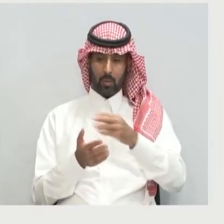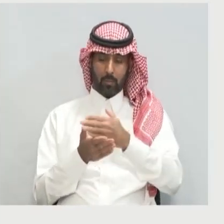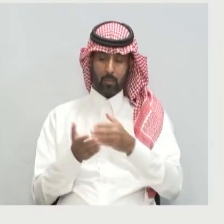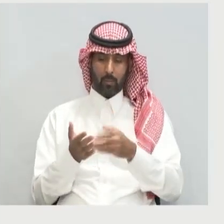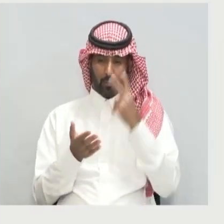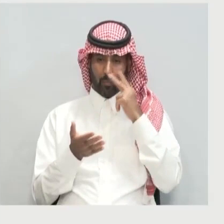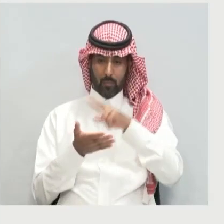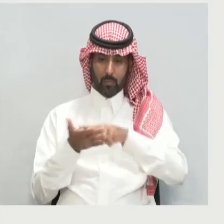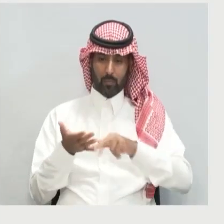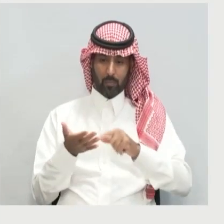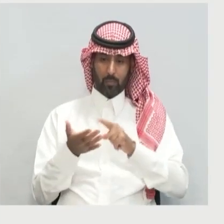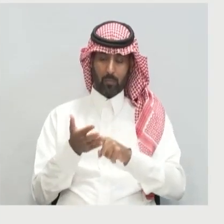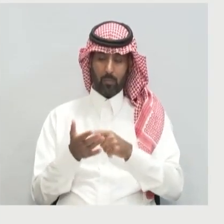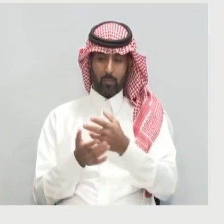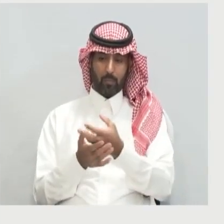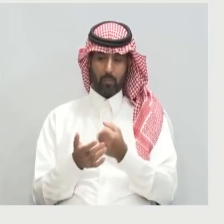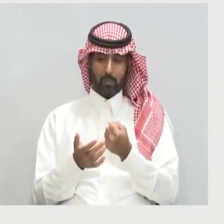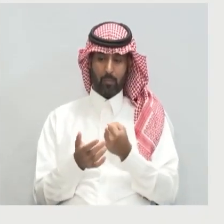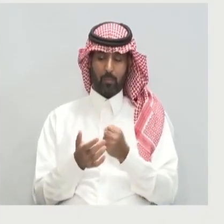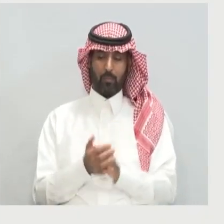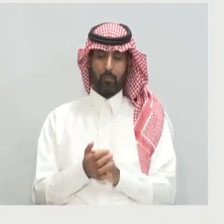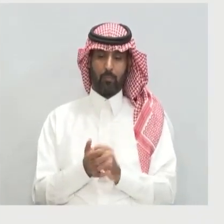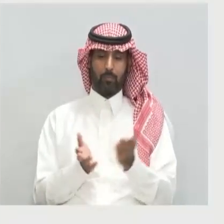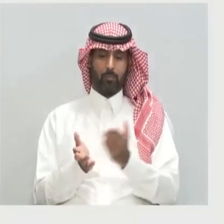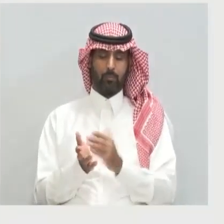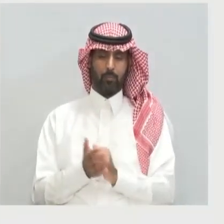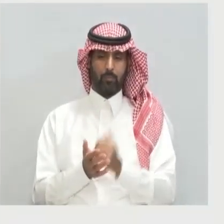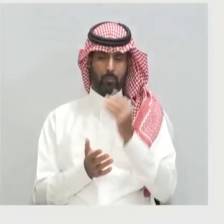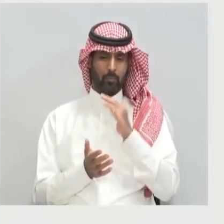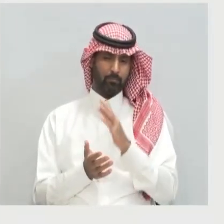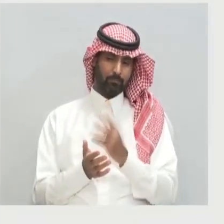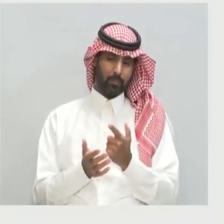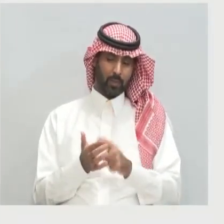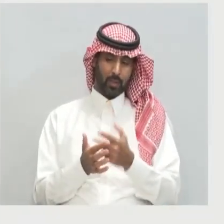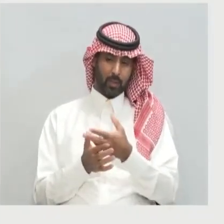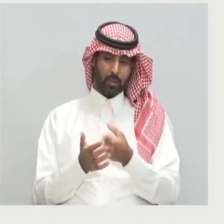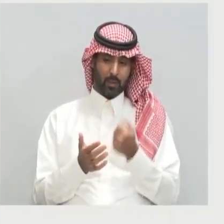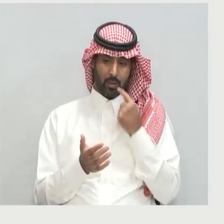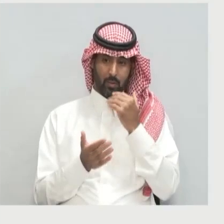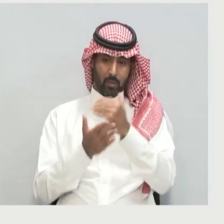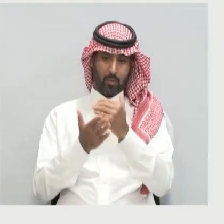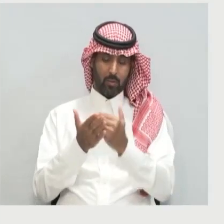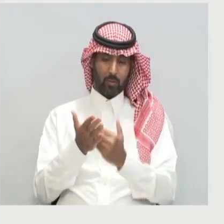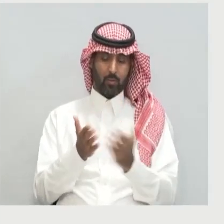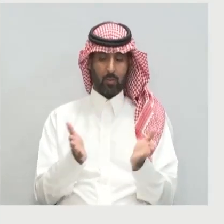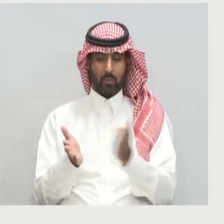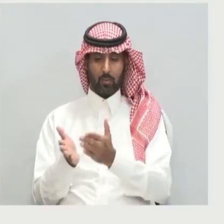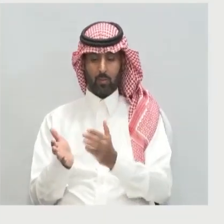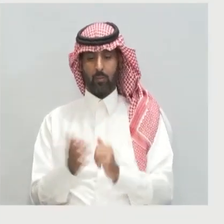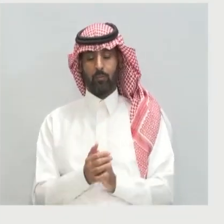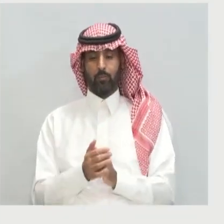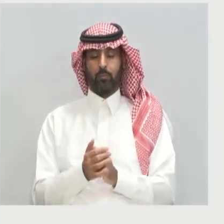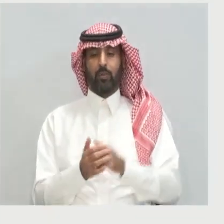تظهر لنا مجموعه من النتائج ولكن قد تختلف النتائج وترتيب النتائج ثم نذهب الى